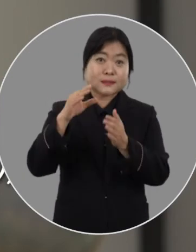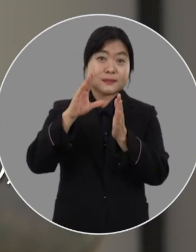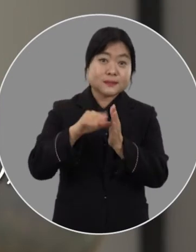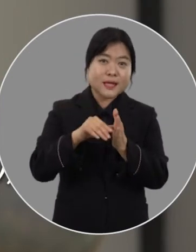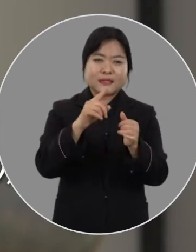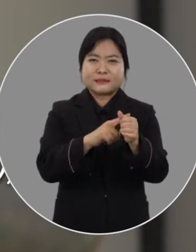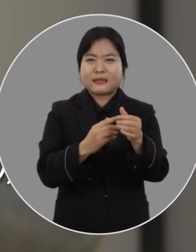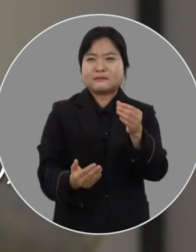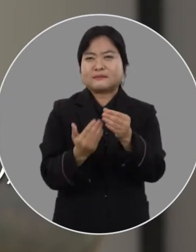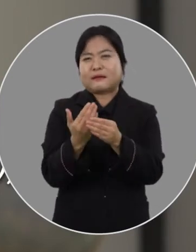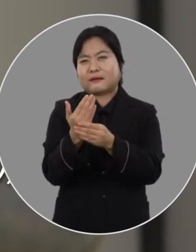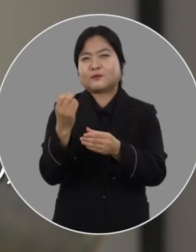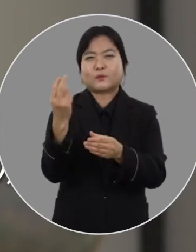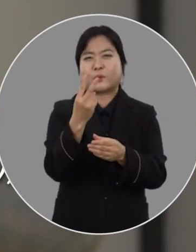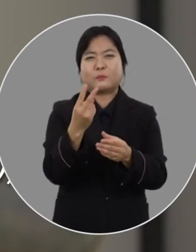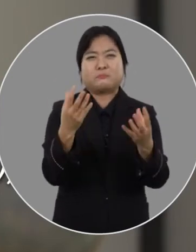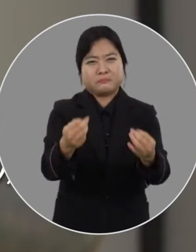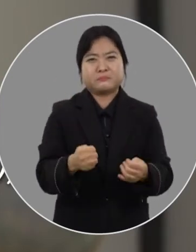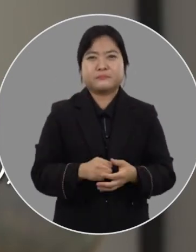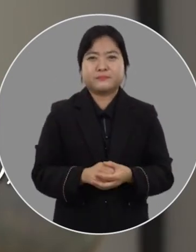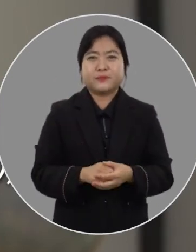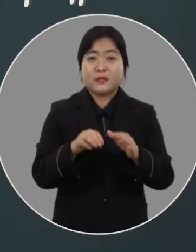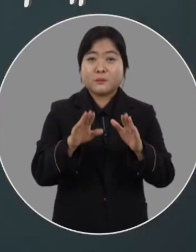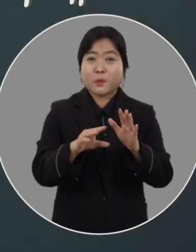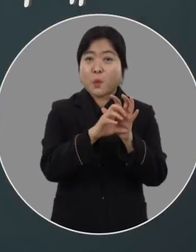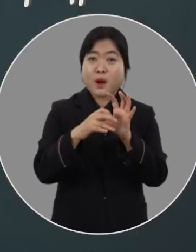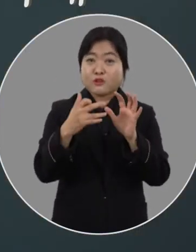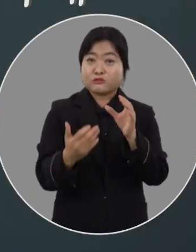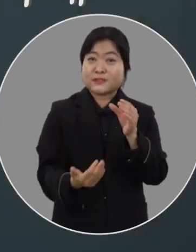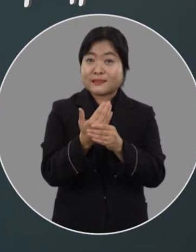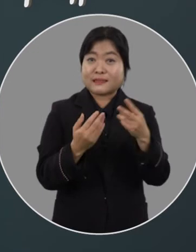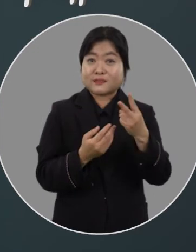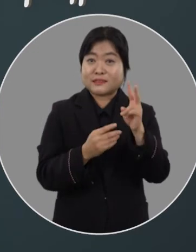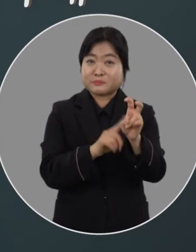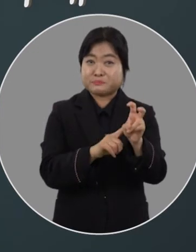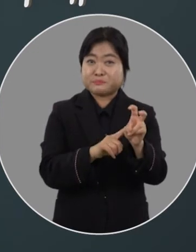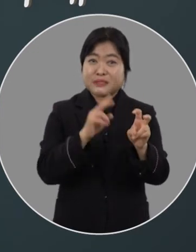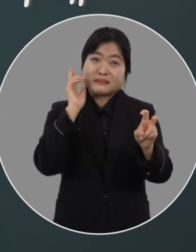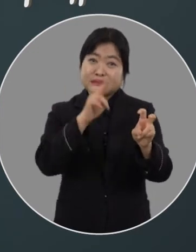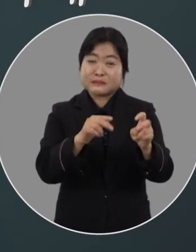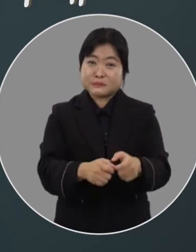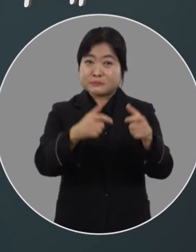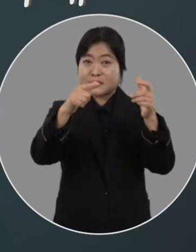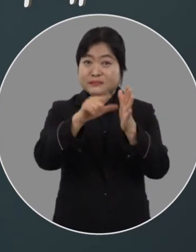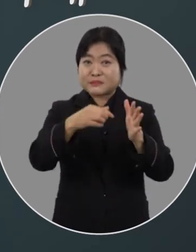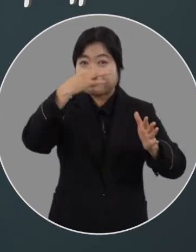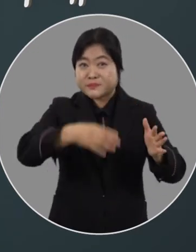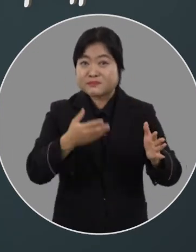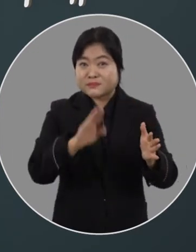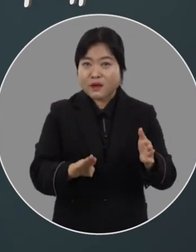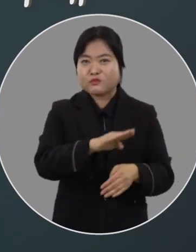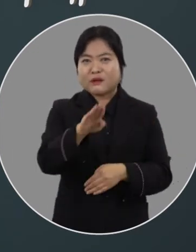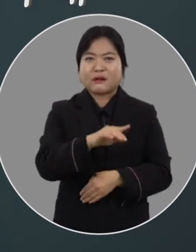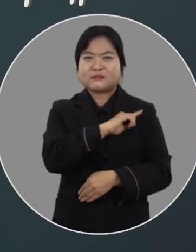당시에 자연재해가 또한 일어나게 됩니다. 이번에도 코로나19 사태가 2020년을 강타했을 때 너무나 힘든데